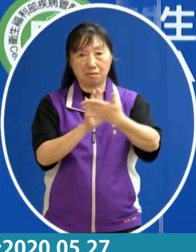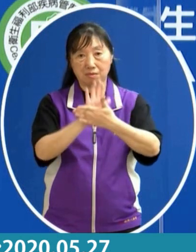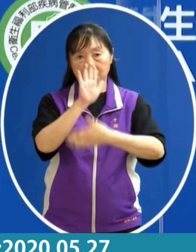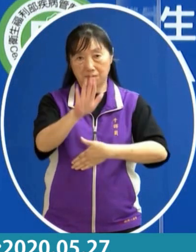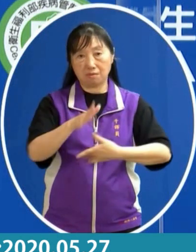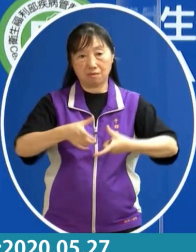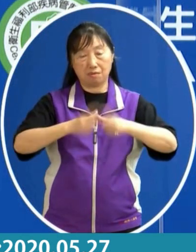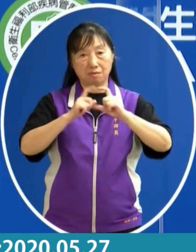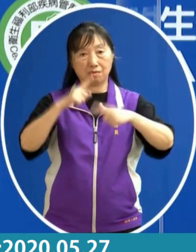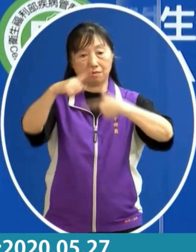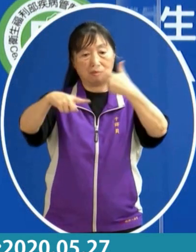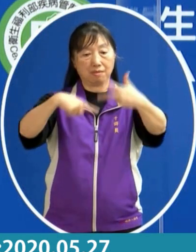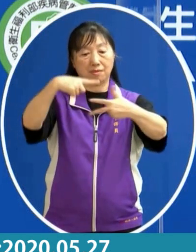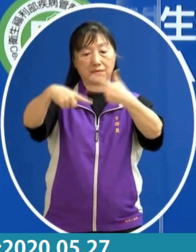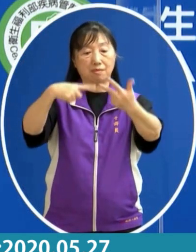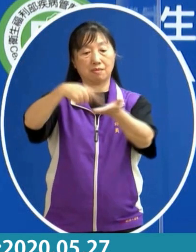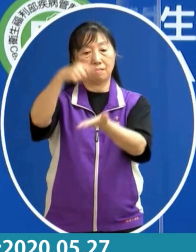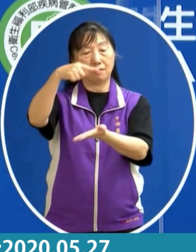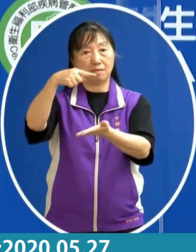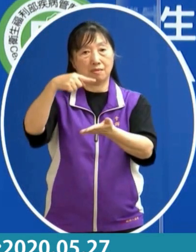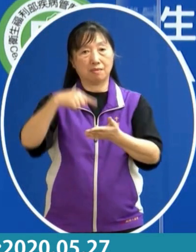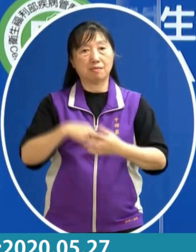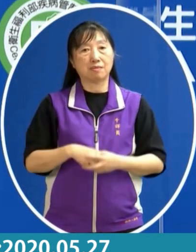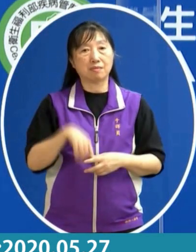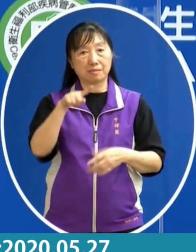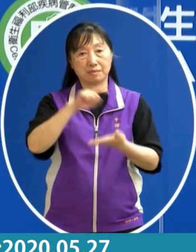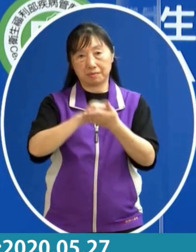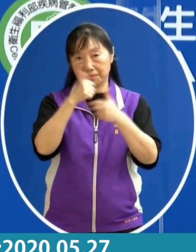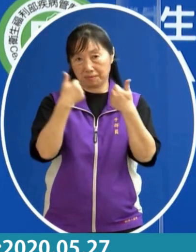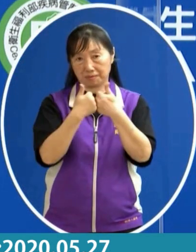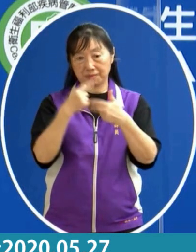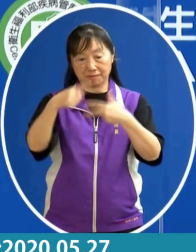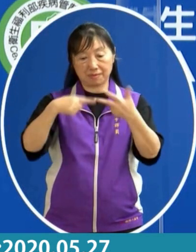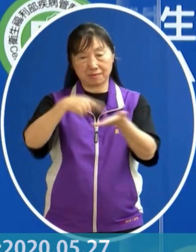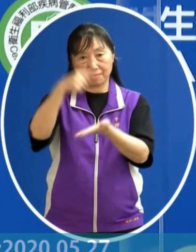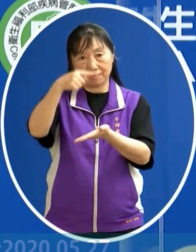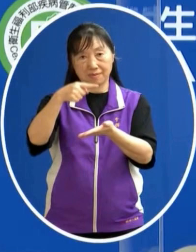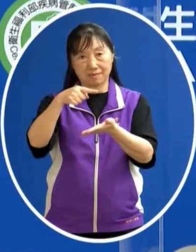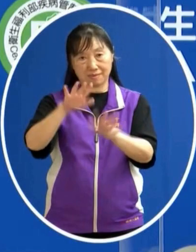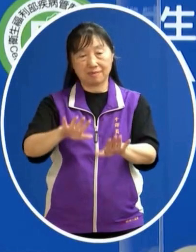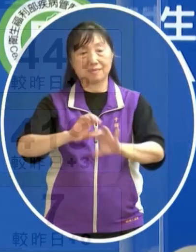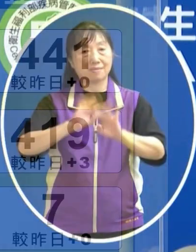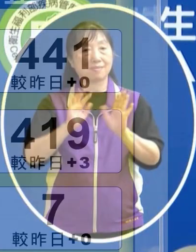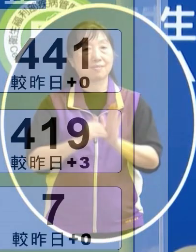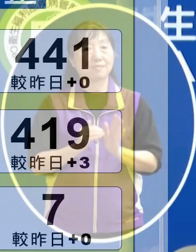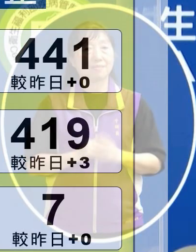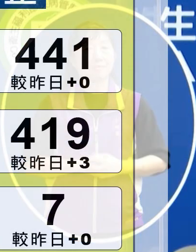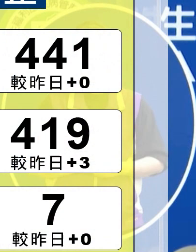回归，哈，1个礼拜一次，好，这样的一个记者会，定期跟大家做报告。